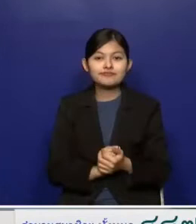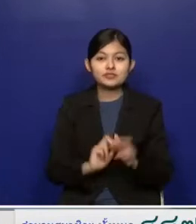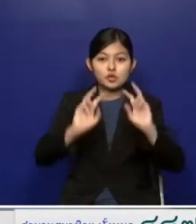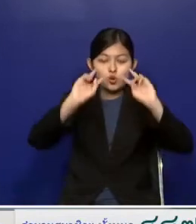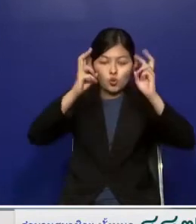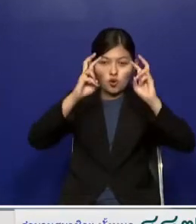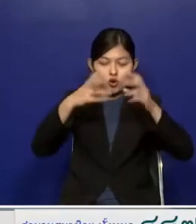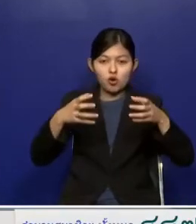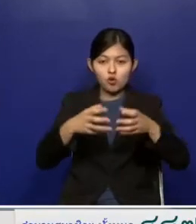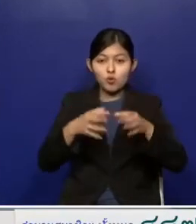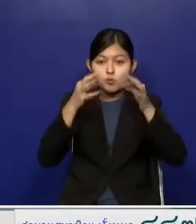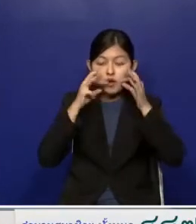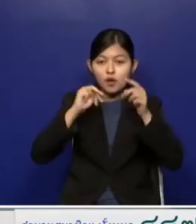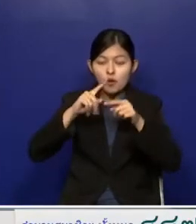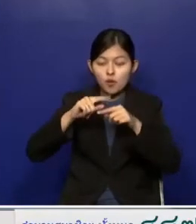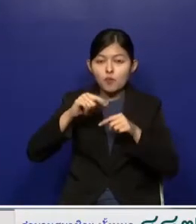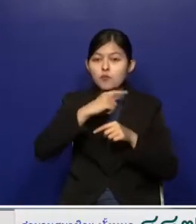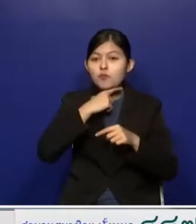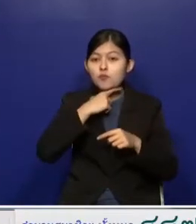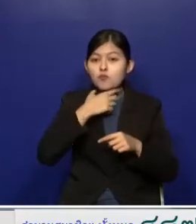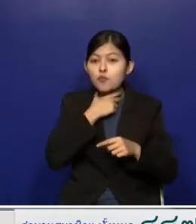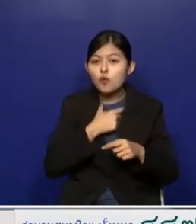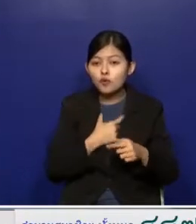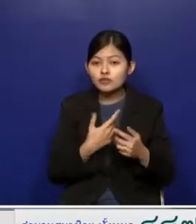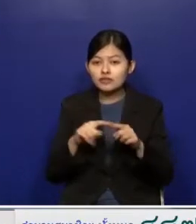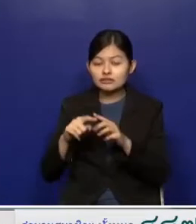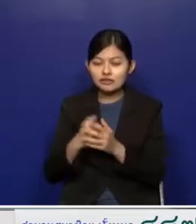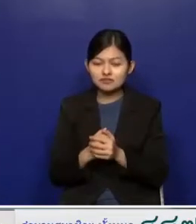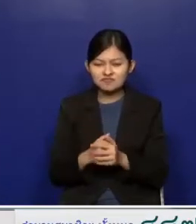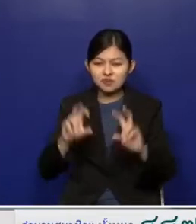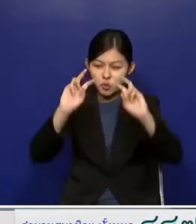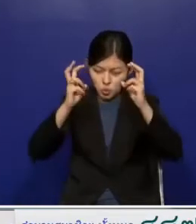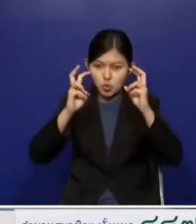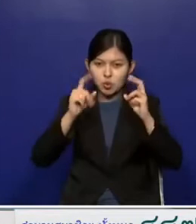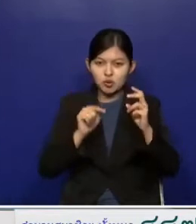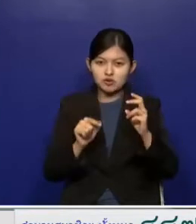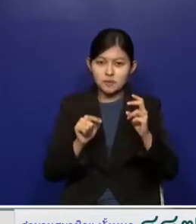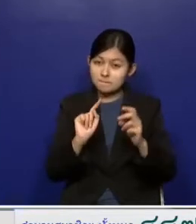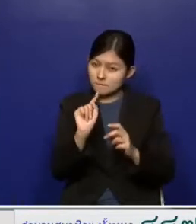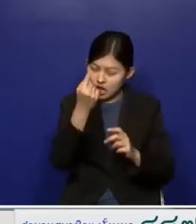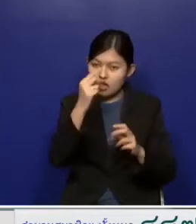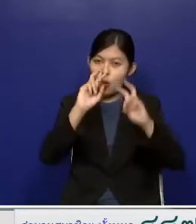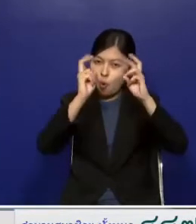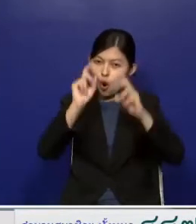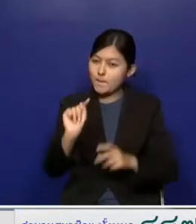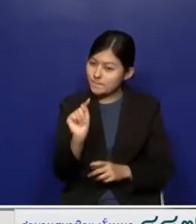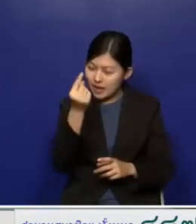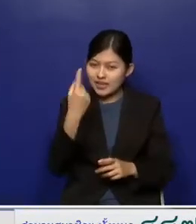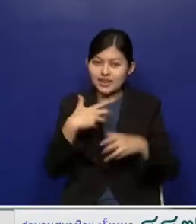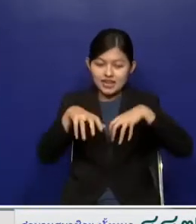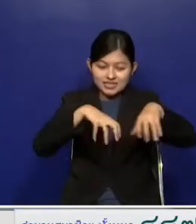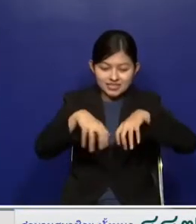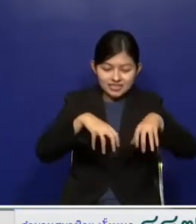องกลุ่ม ชาติพันต์ความจริแล้วเป็ประเด็นซึ่ค่อนข้างจะเปนเรื่องที่เรียวาใหม่สำรบการบริหาร